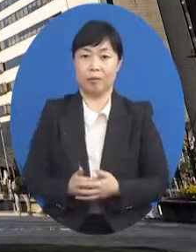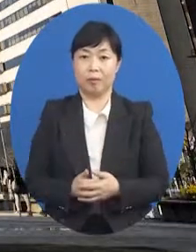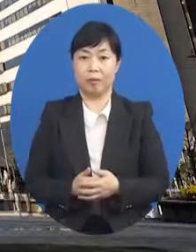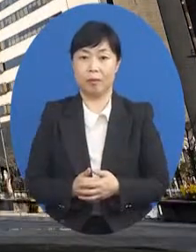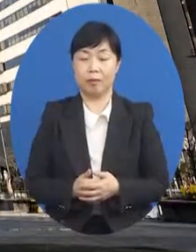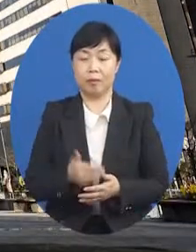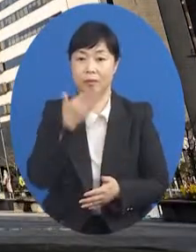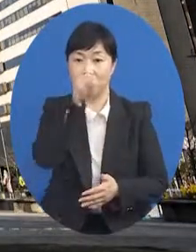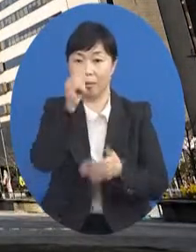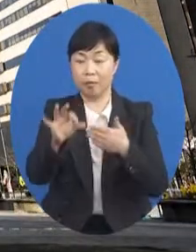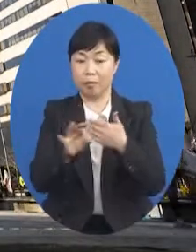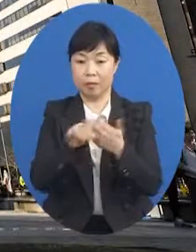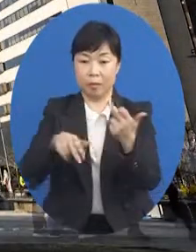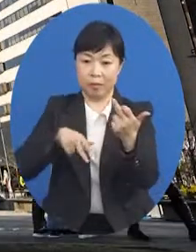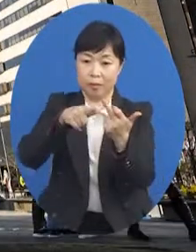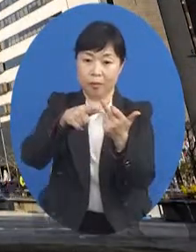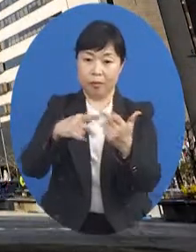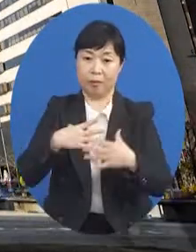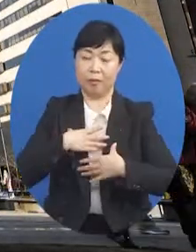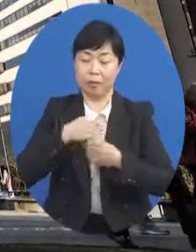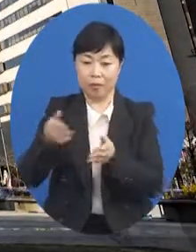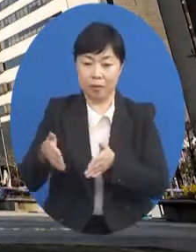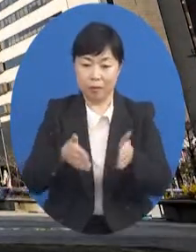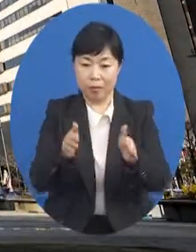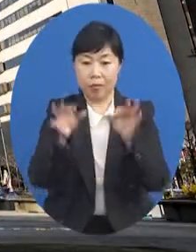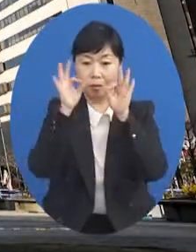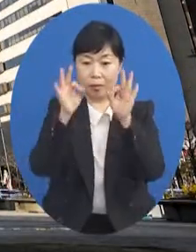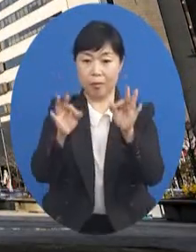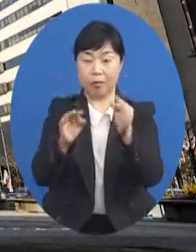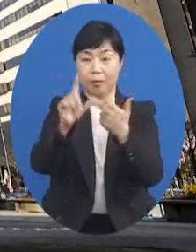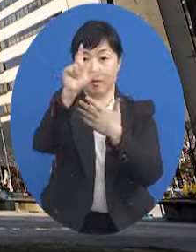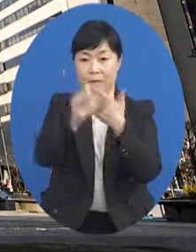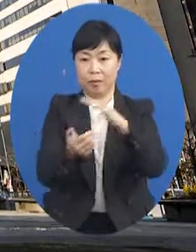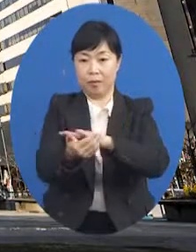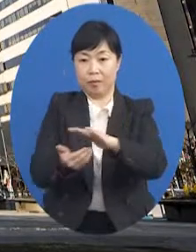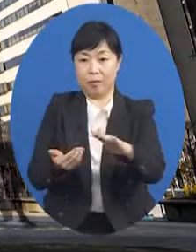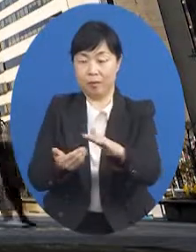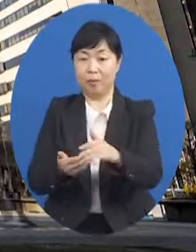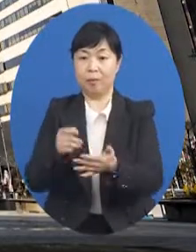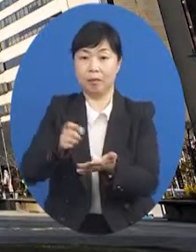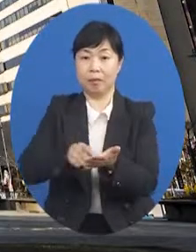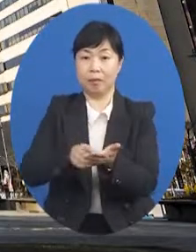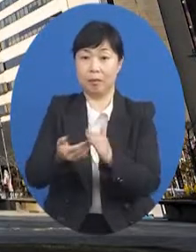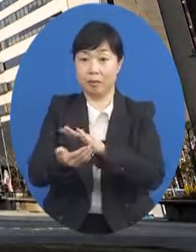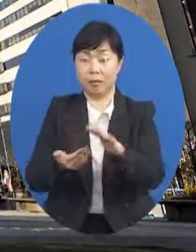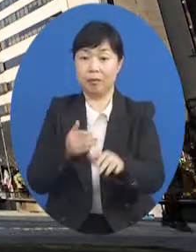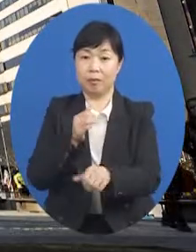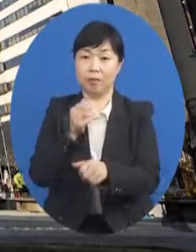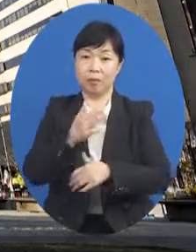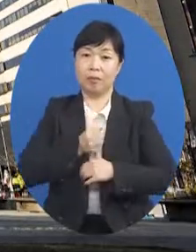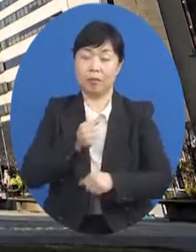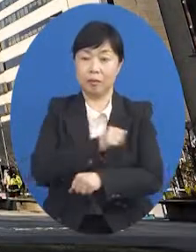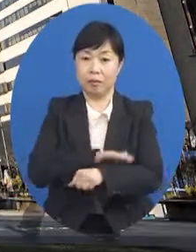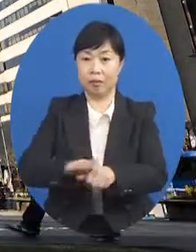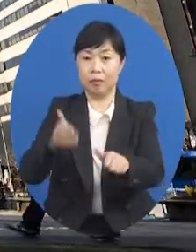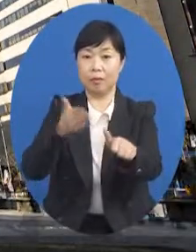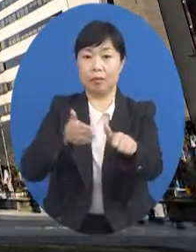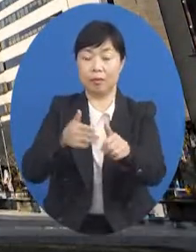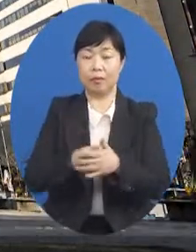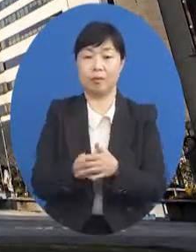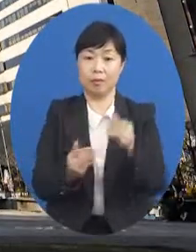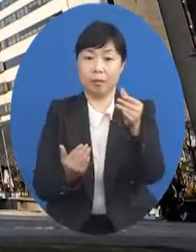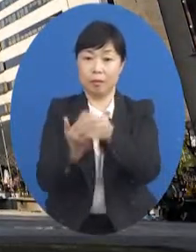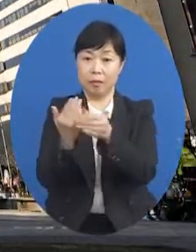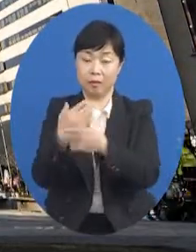가급적 산행은 일행과 함께 안전한 등산로를 이용하고 해지기 전에 내려와 사고를 예방하시기 바랍니다.